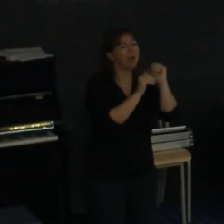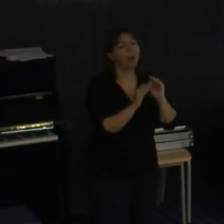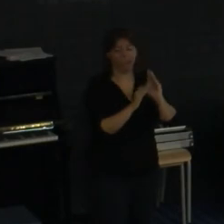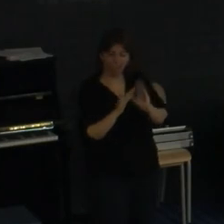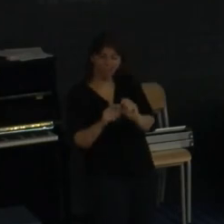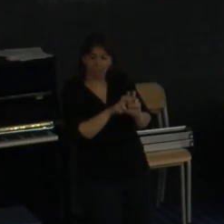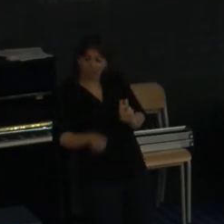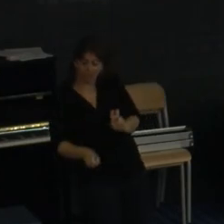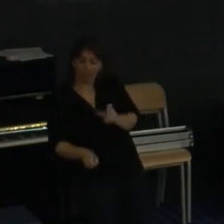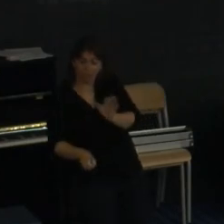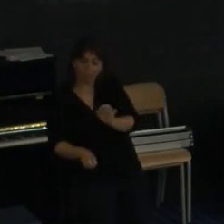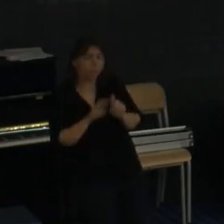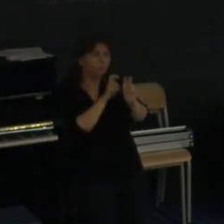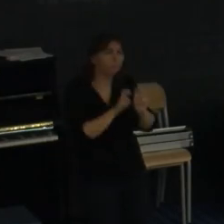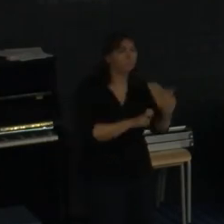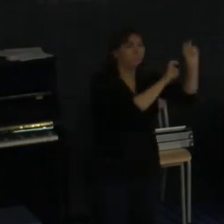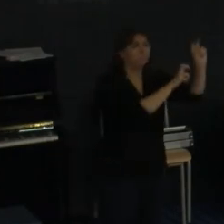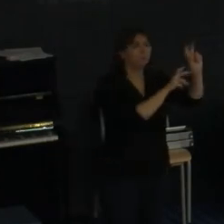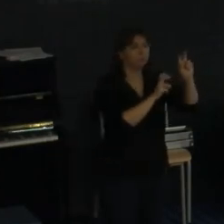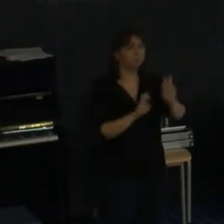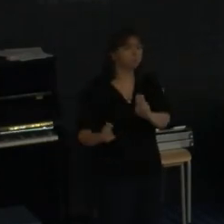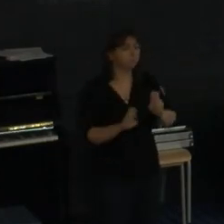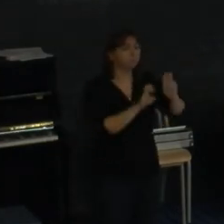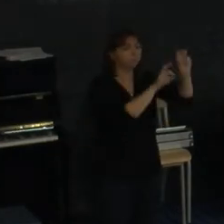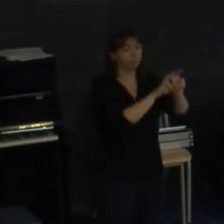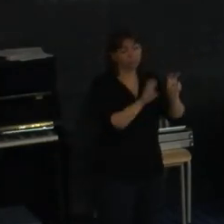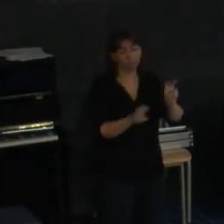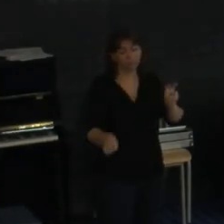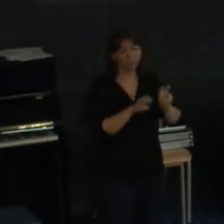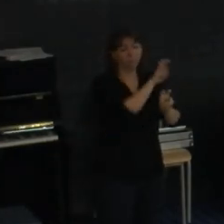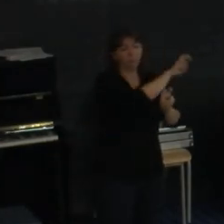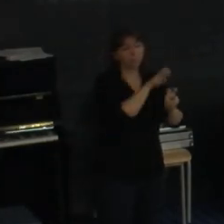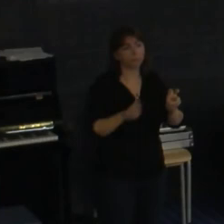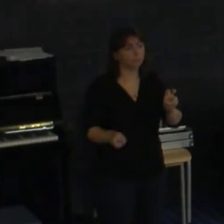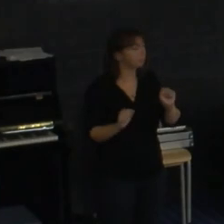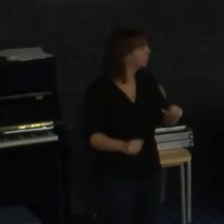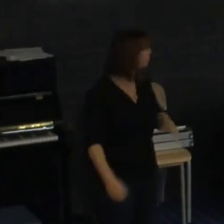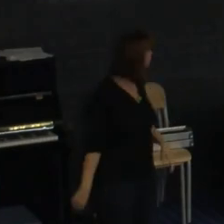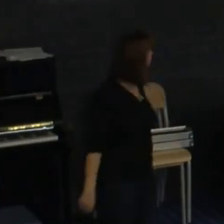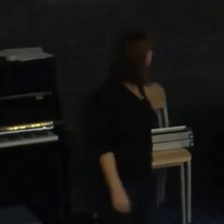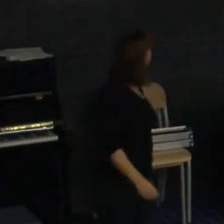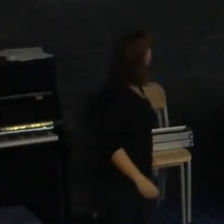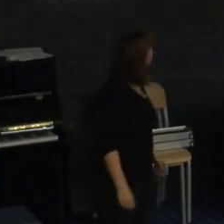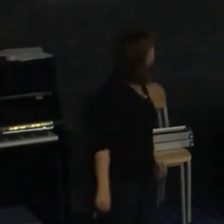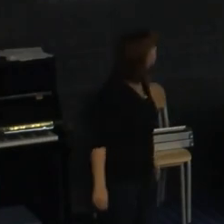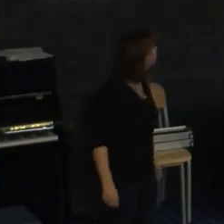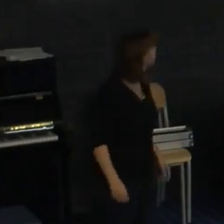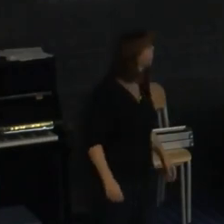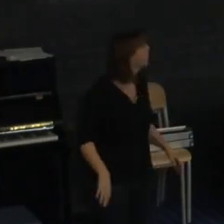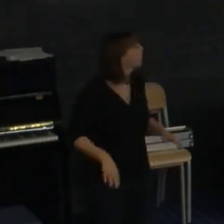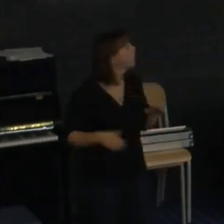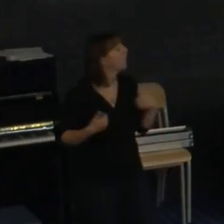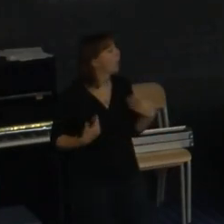stack frame, dans la stack, on peut s'amuser à se balader. Alors, on peut éventuellement, si vous vous amusez à débugger